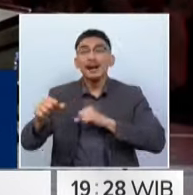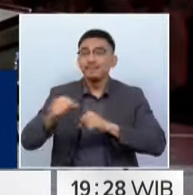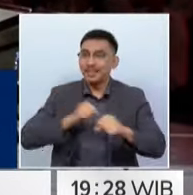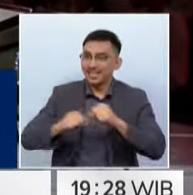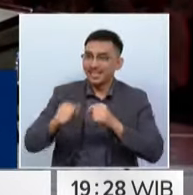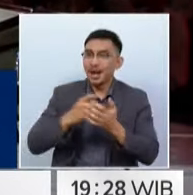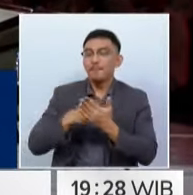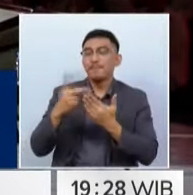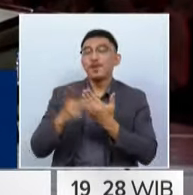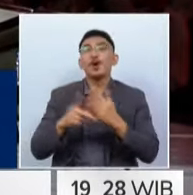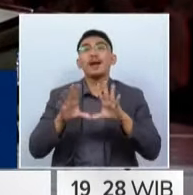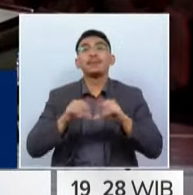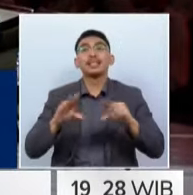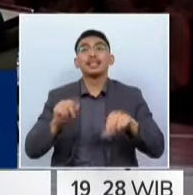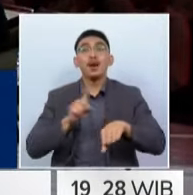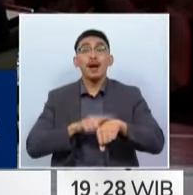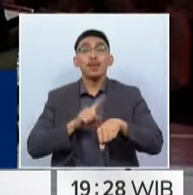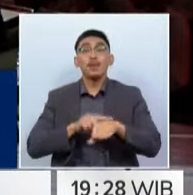waktu 4